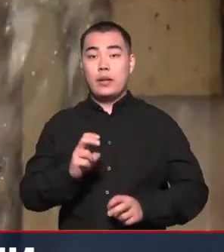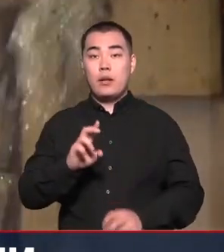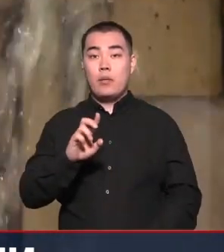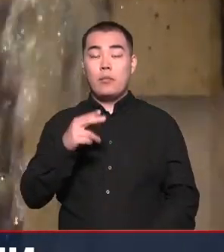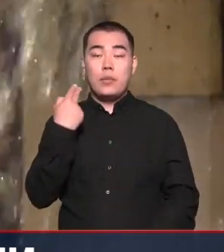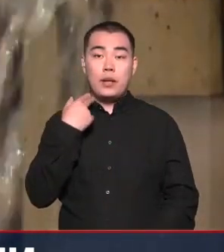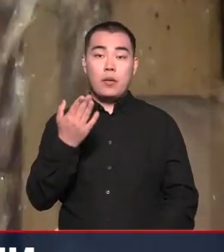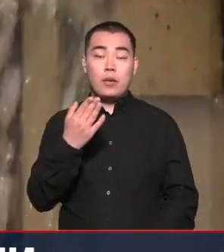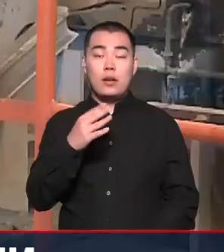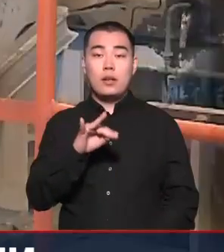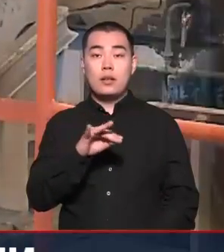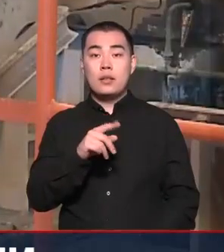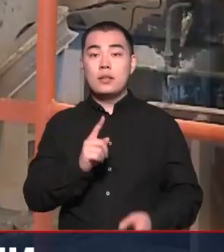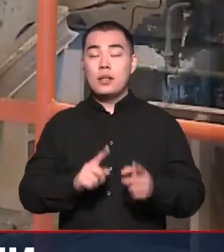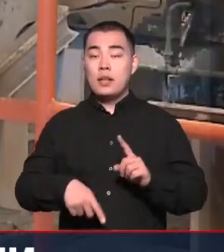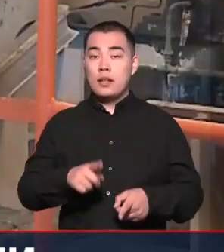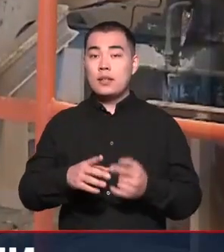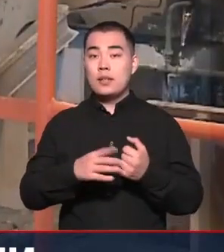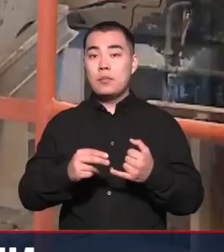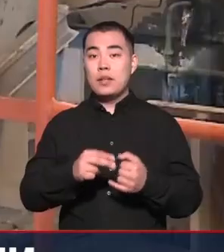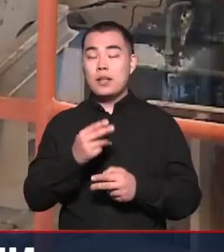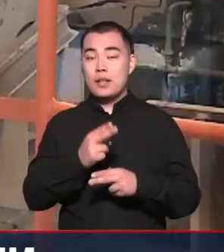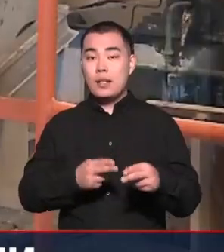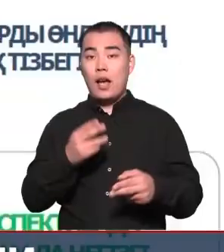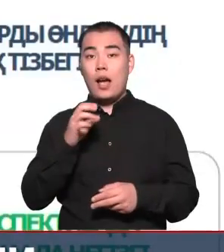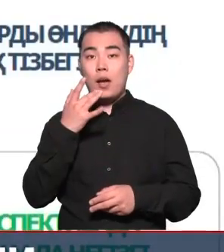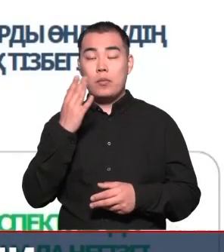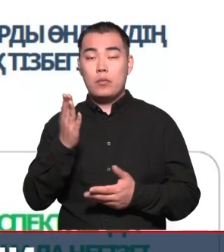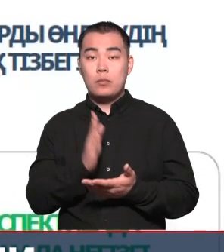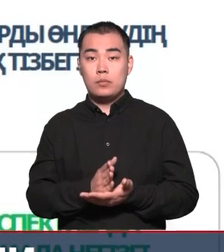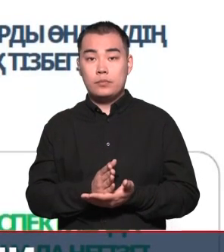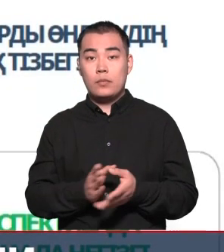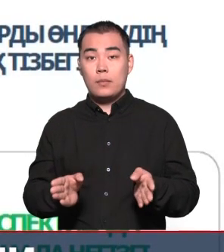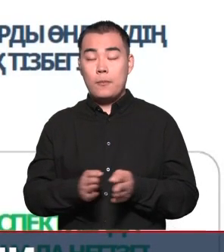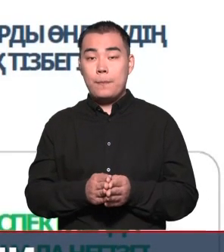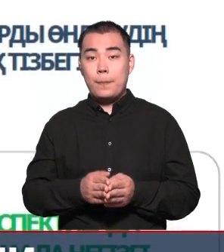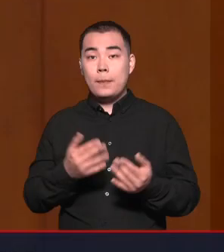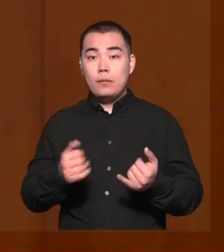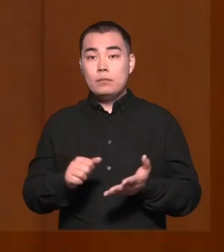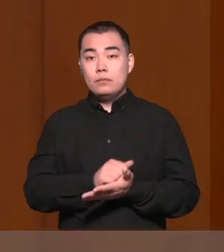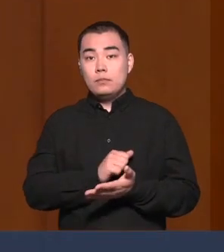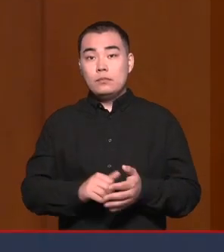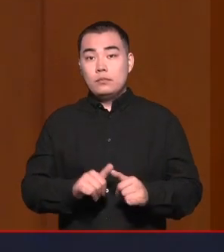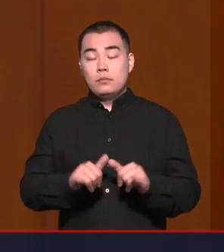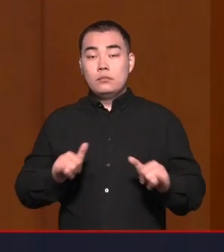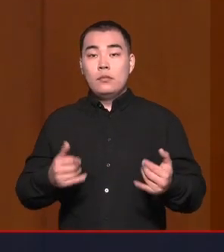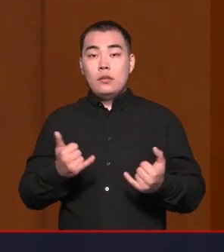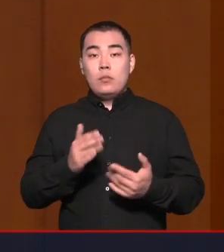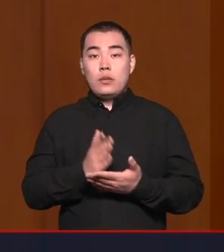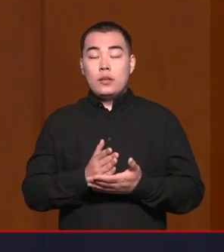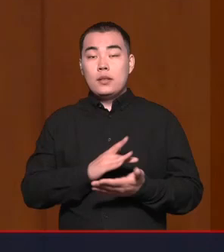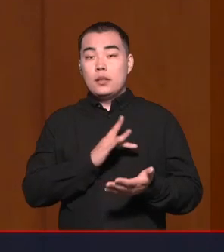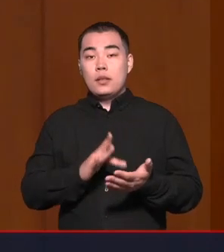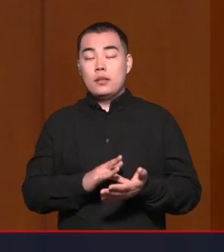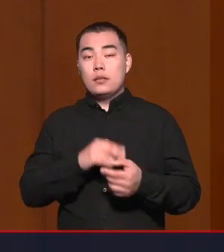британскими инвесторами и редкоземельных критических металлов с американскими. В концепте развития отрасли мы ставим цель